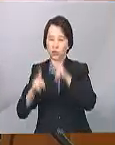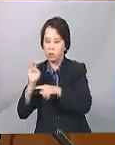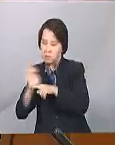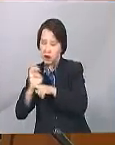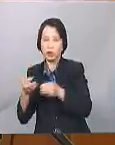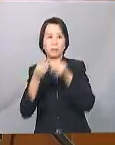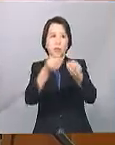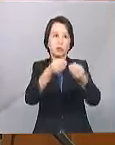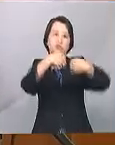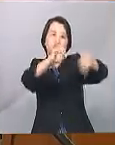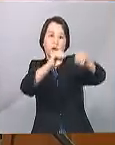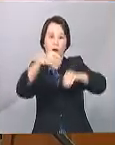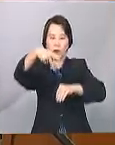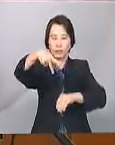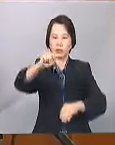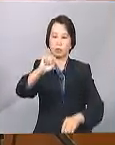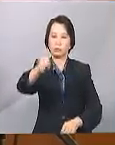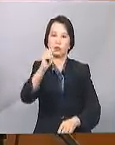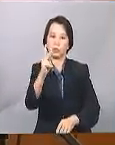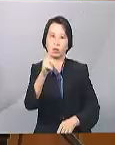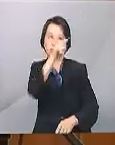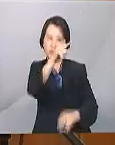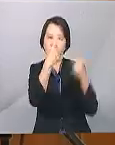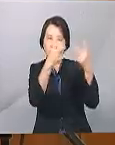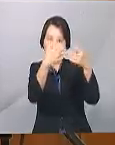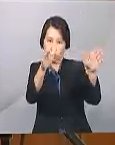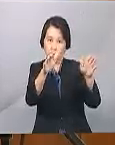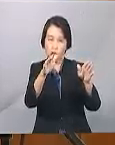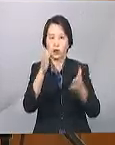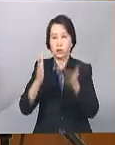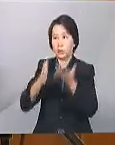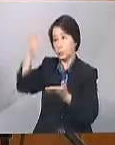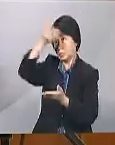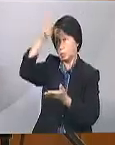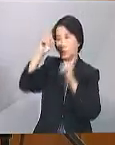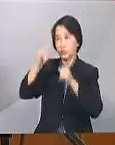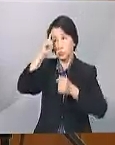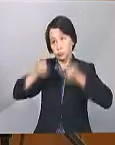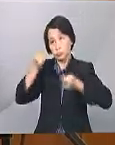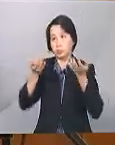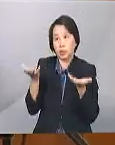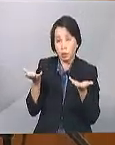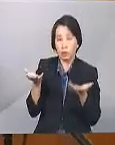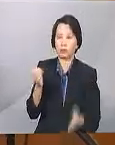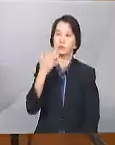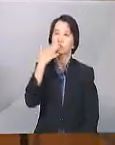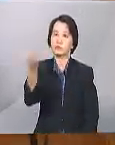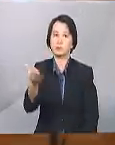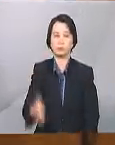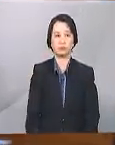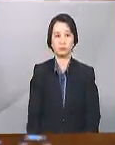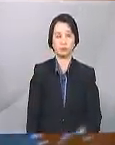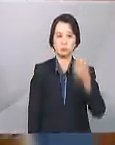Kemungkinan Arahnu ke yang di bawah government, mungkin kerajaan boleh mempertimbangkan cadangan ini. Terima kasih.